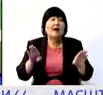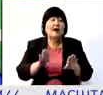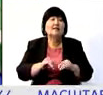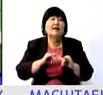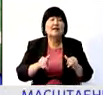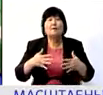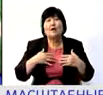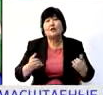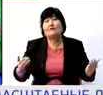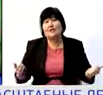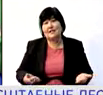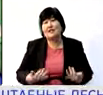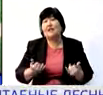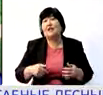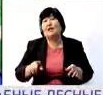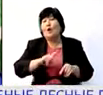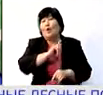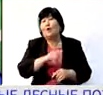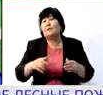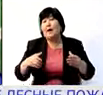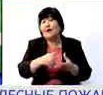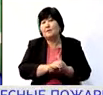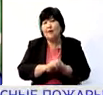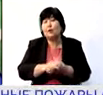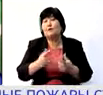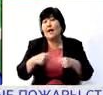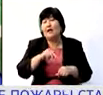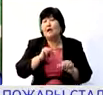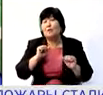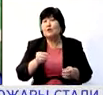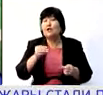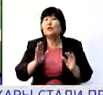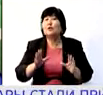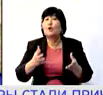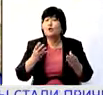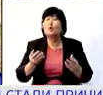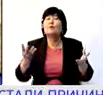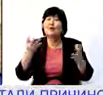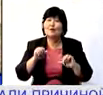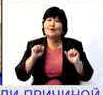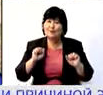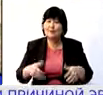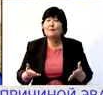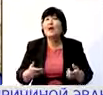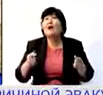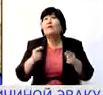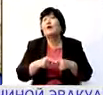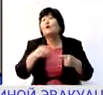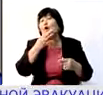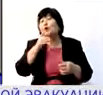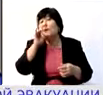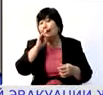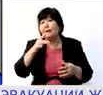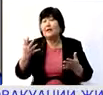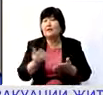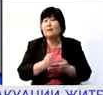развитие здорового образа жизни и укрепление сплоченности коллектива. Здесь можно играть не только днем, но и ночью. Во главе угла любой